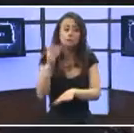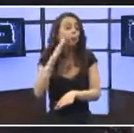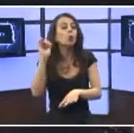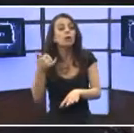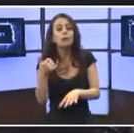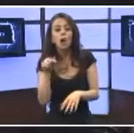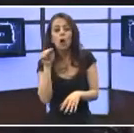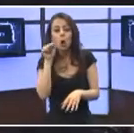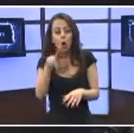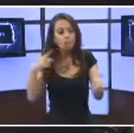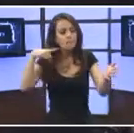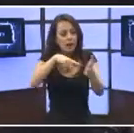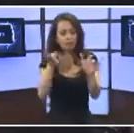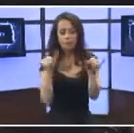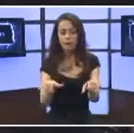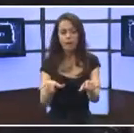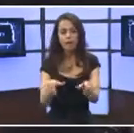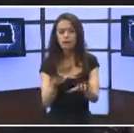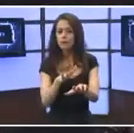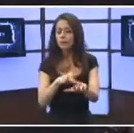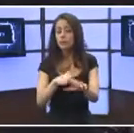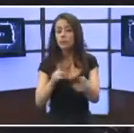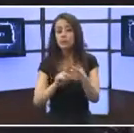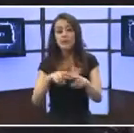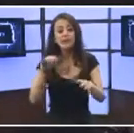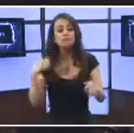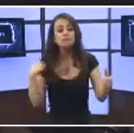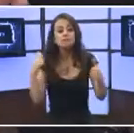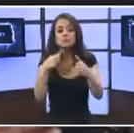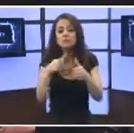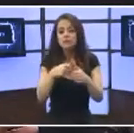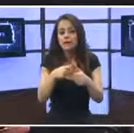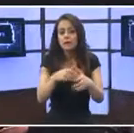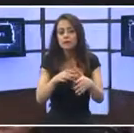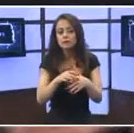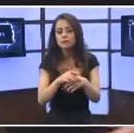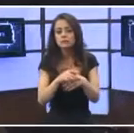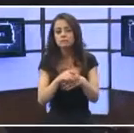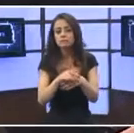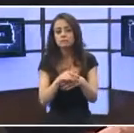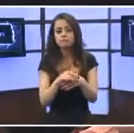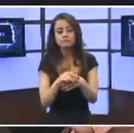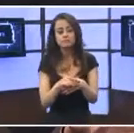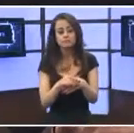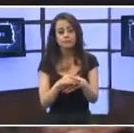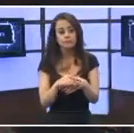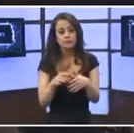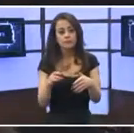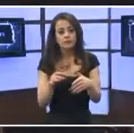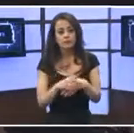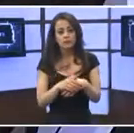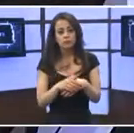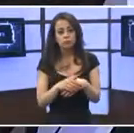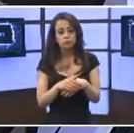kesinlikle. Merkezde yine aynı çok. Şekilde evet. yapıyoruz. Ve şimdi bir de günübirlik bir yer hazırlıyoruz. Engeller için. Psikiyatristler var yani değil var, mi? Var